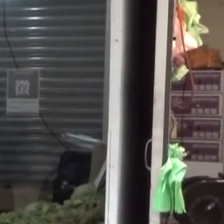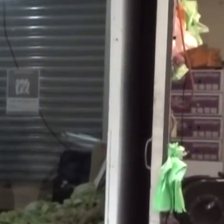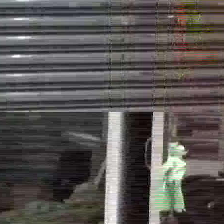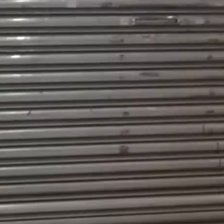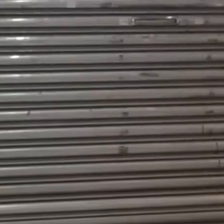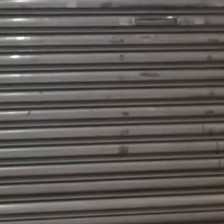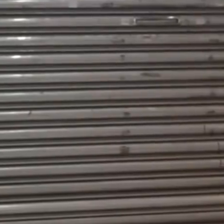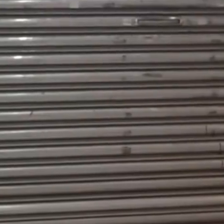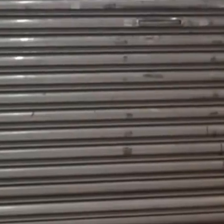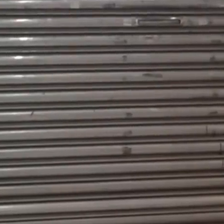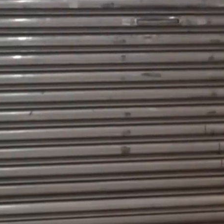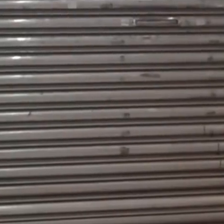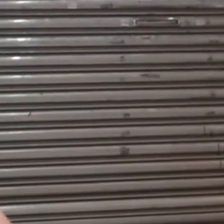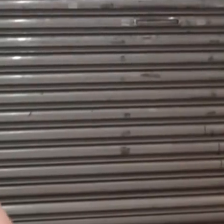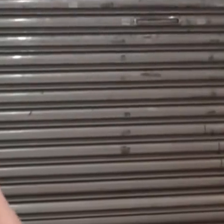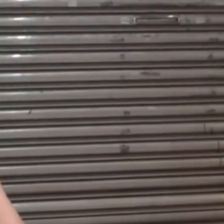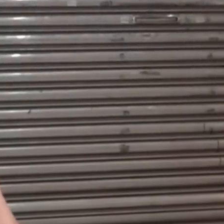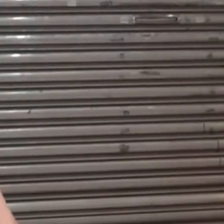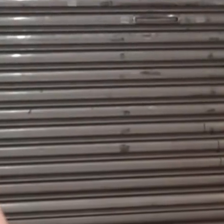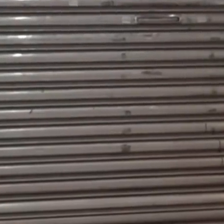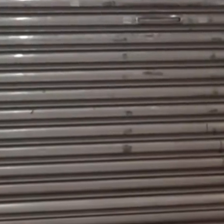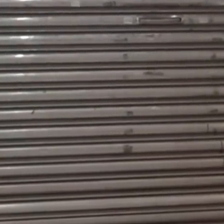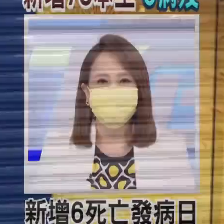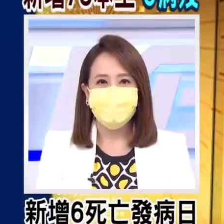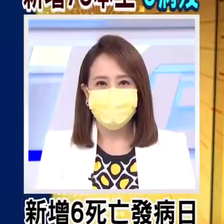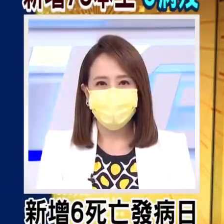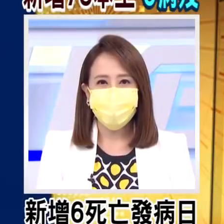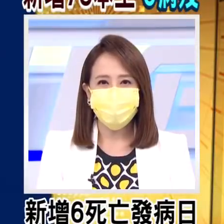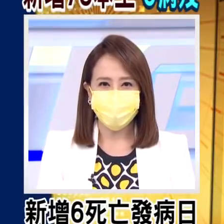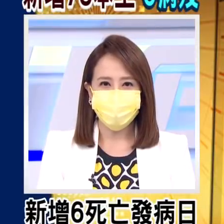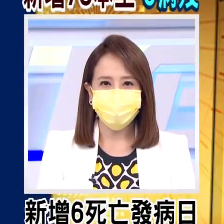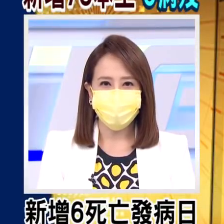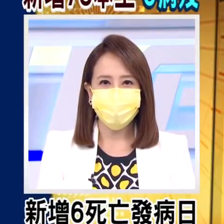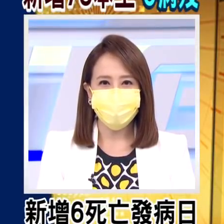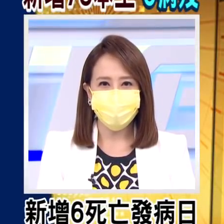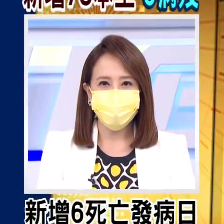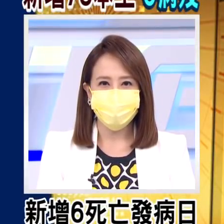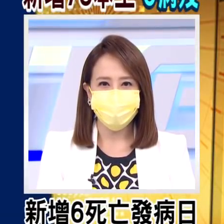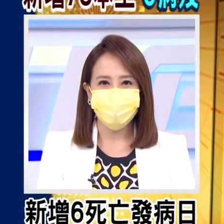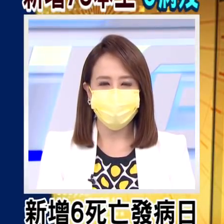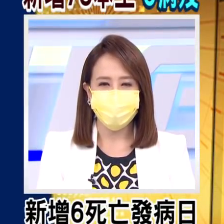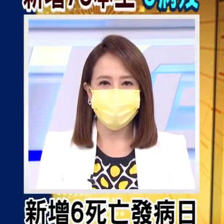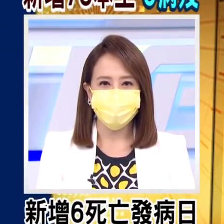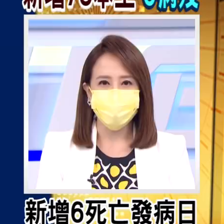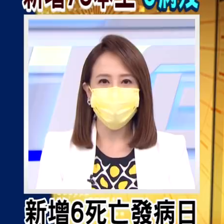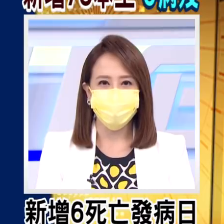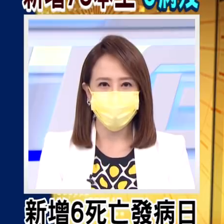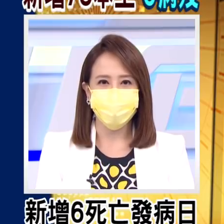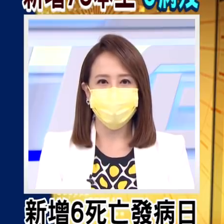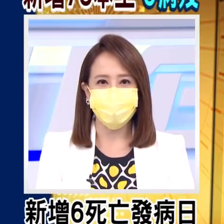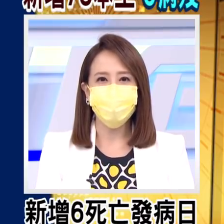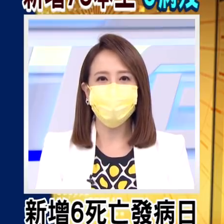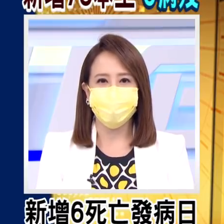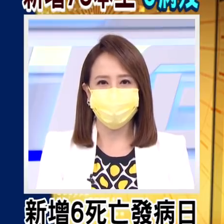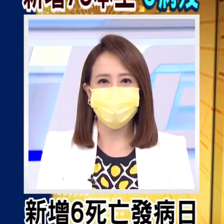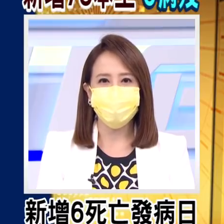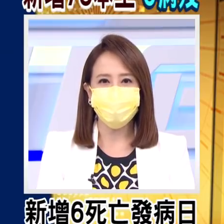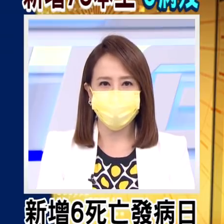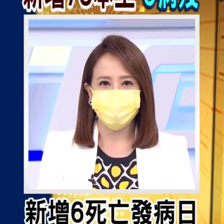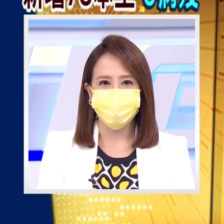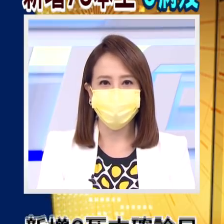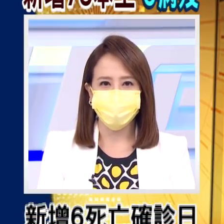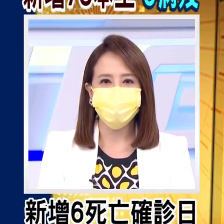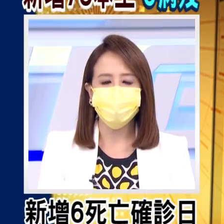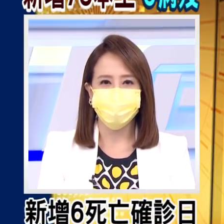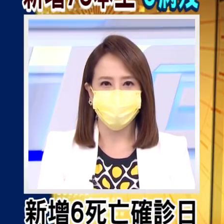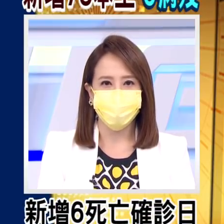过度担心。 TVBS 新闻联合张慧贤台报道。 另外，新北市今天新增了43例的本土确诊，其中2例跟